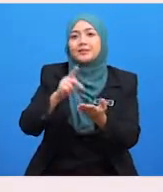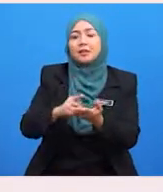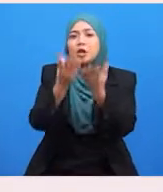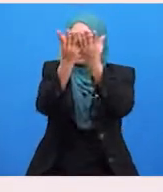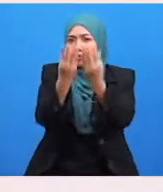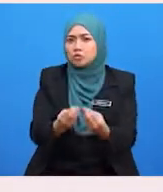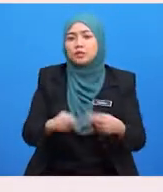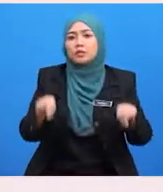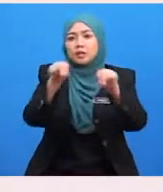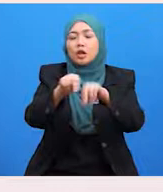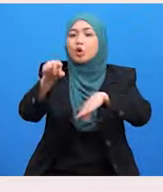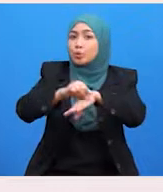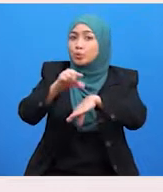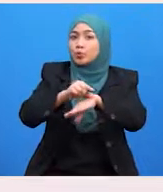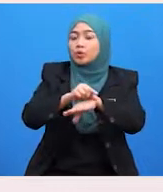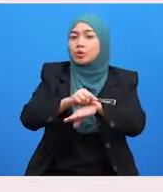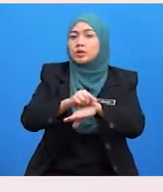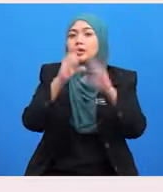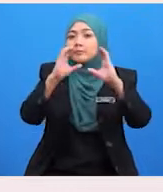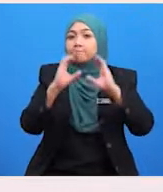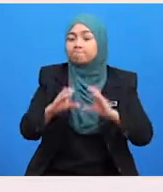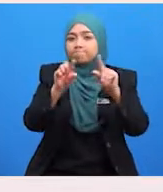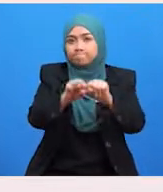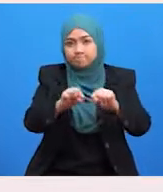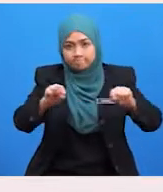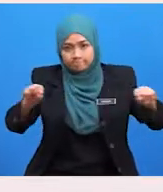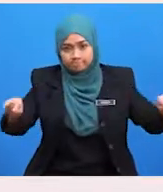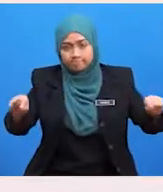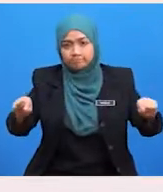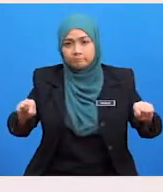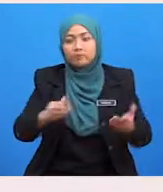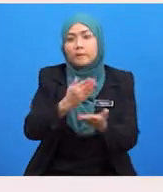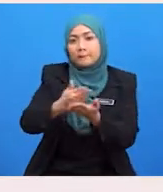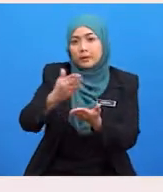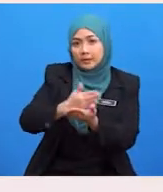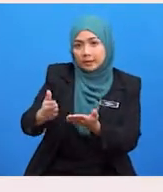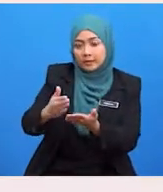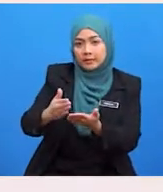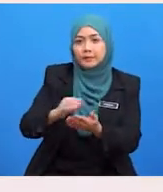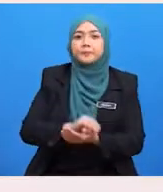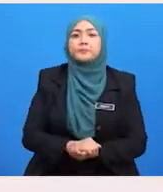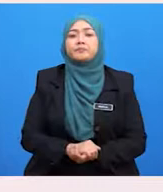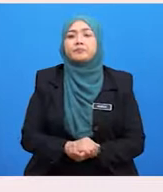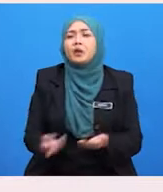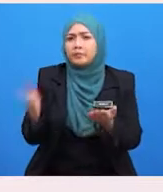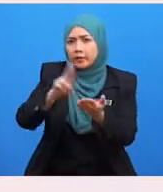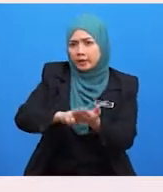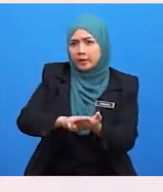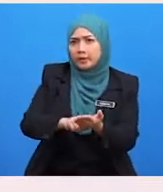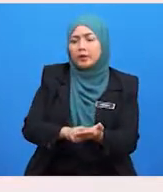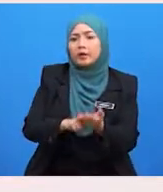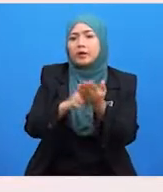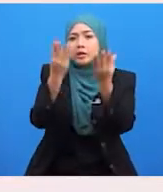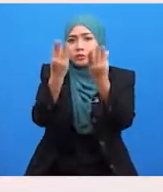menggunakan kaedah garis lurus, baki berkurangan dan penilaian semula. Merekod susut nilai ke dalam